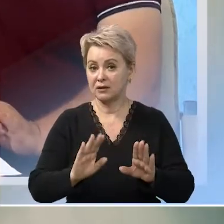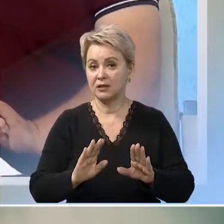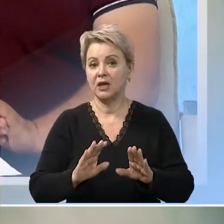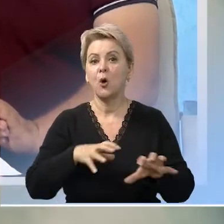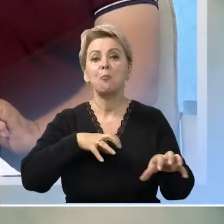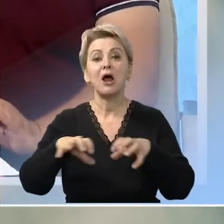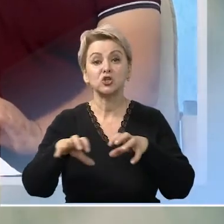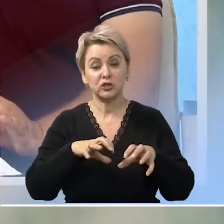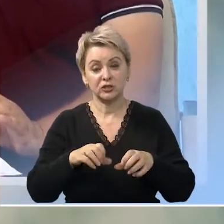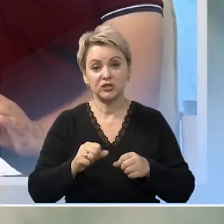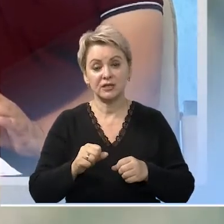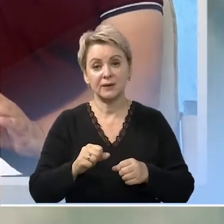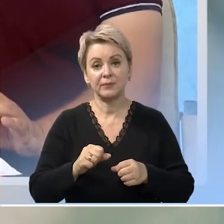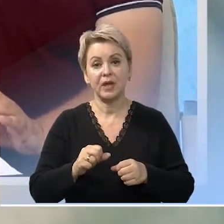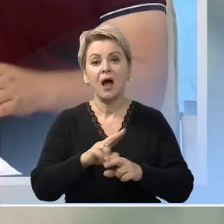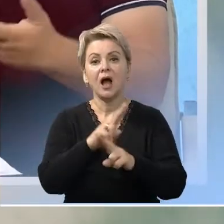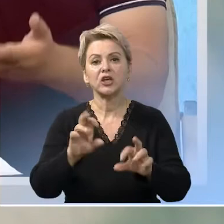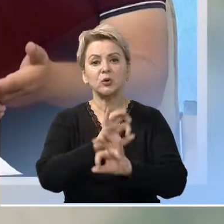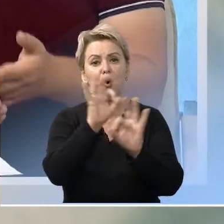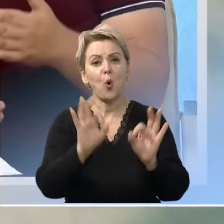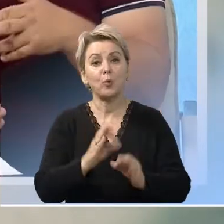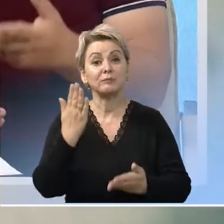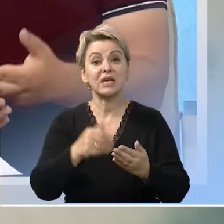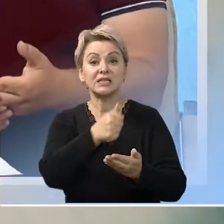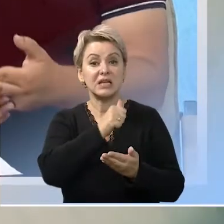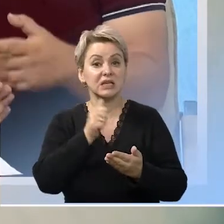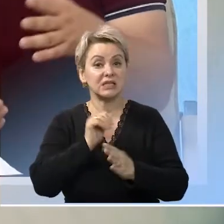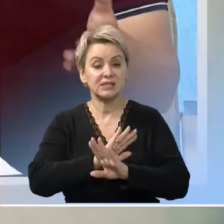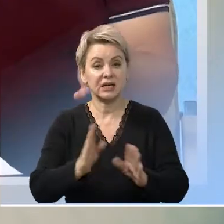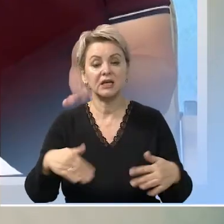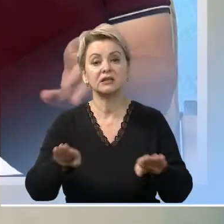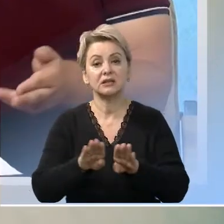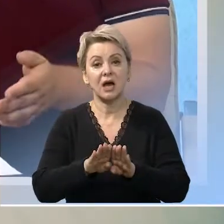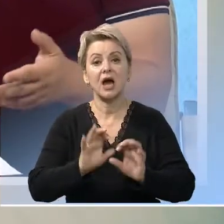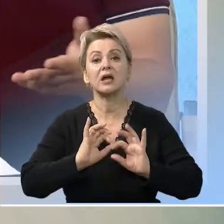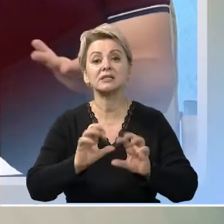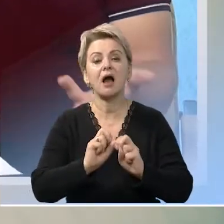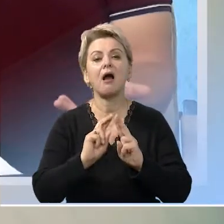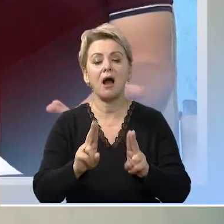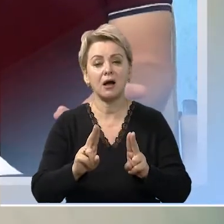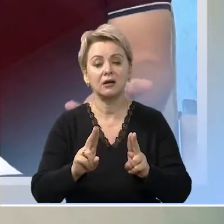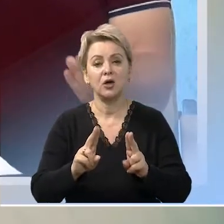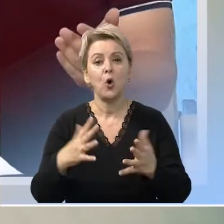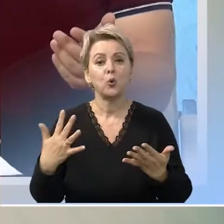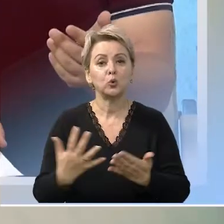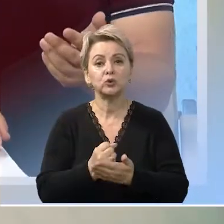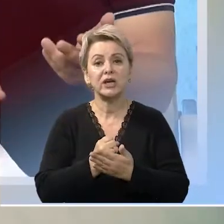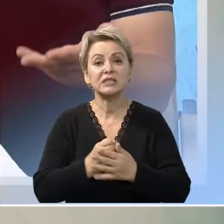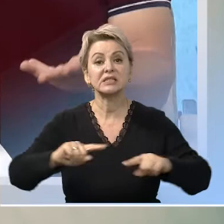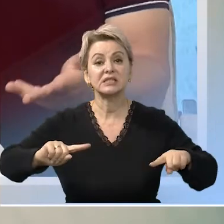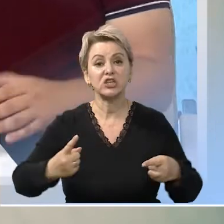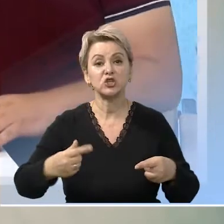непонятные операции мошеннические. Угу. Ну и каким же образом, если это не секрет, конечно, так вот для обывателей, расскажите, как